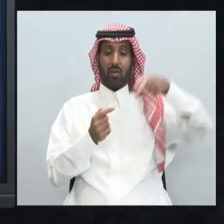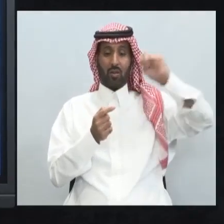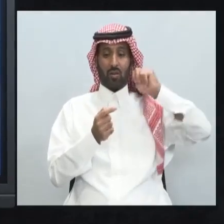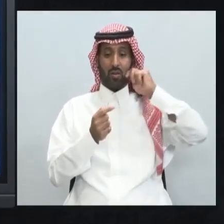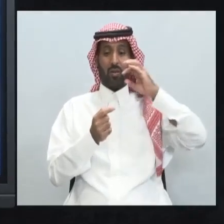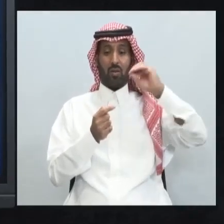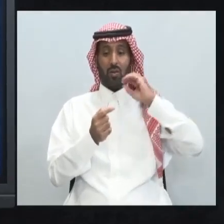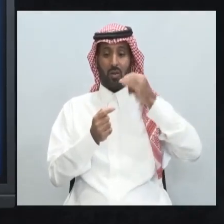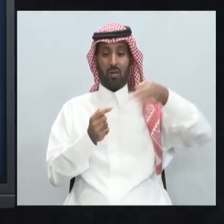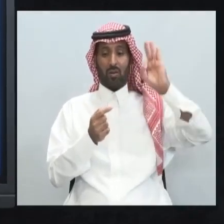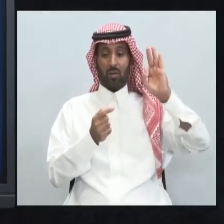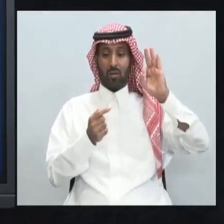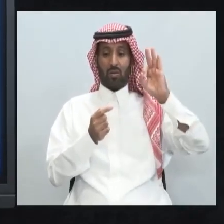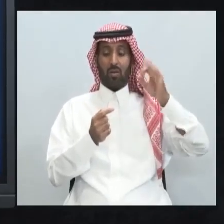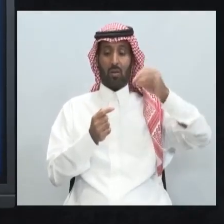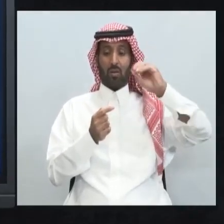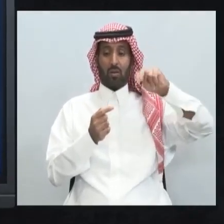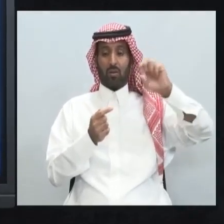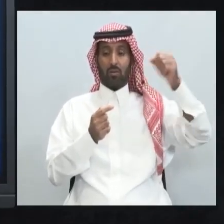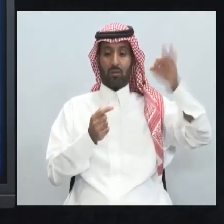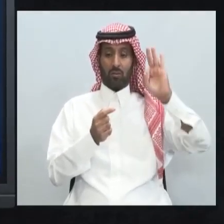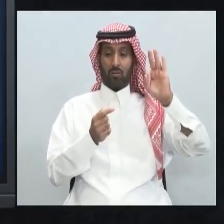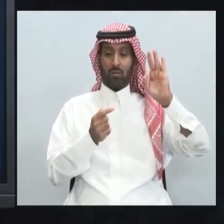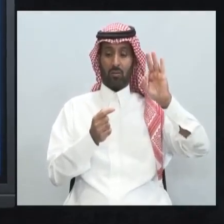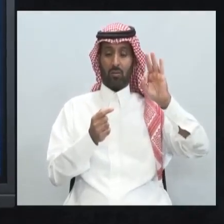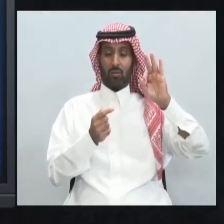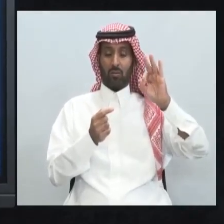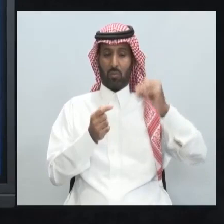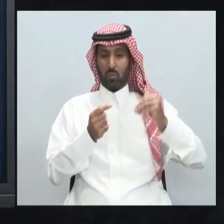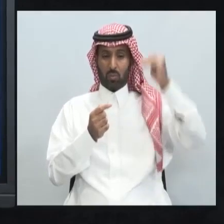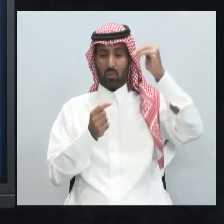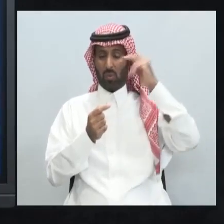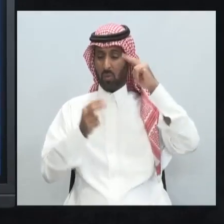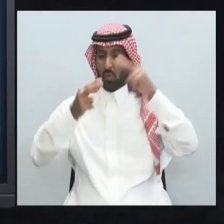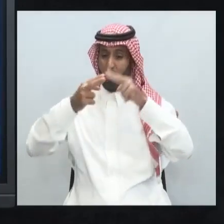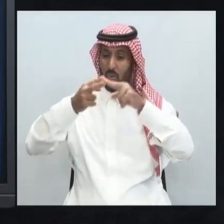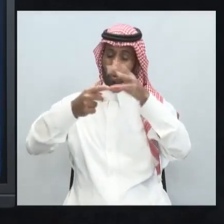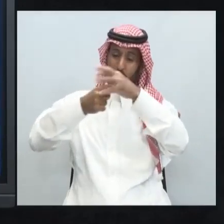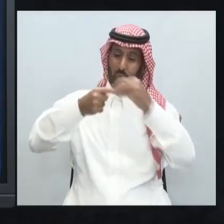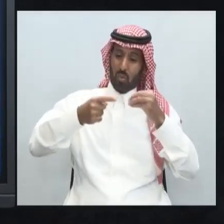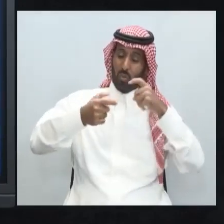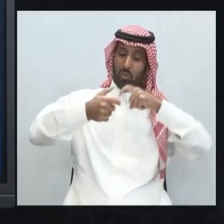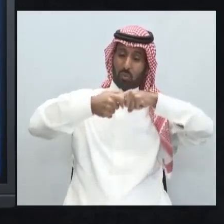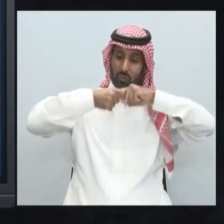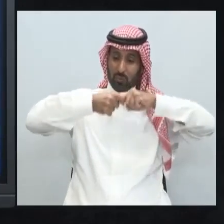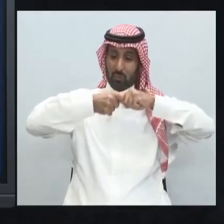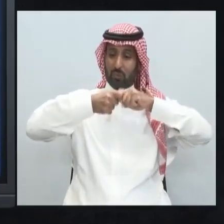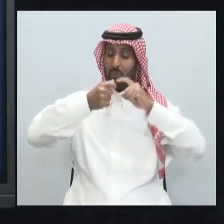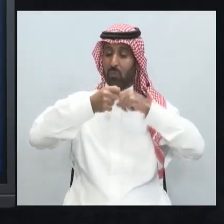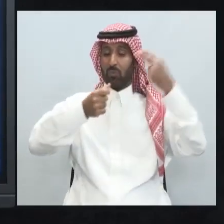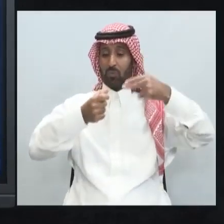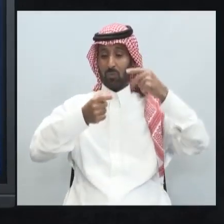واكسجين والفلور اكسجين ونيتروجين فلور هي جدا عاليه في الكهروسالبيه اذا هنا ارتباط ما بين الهيدروجين